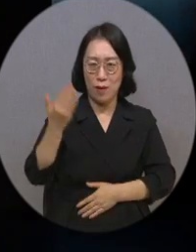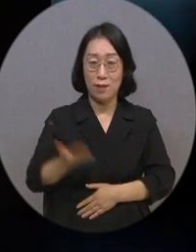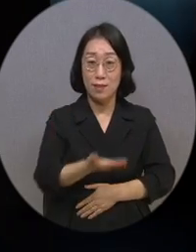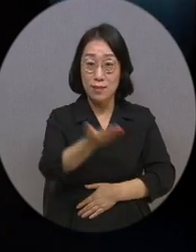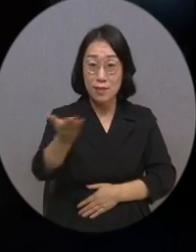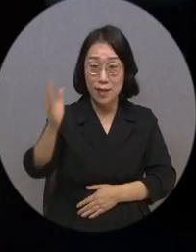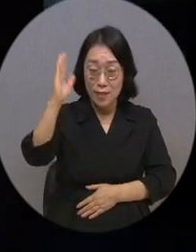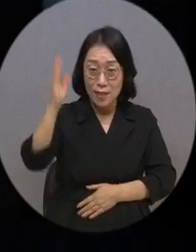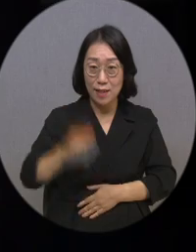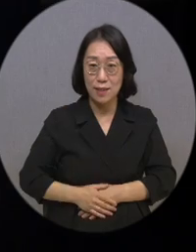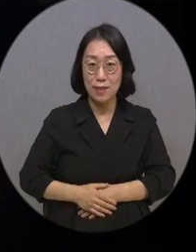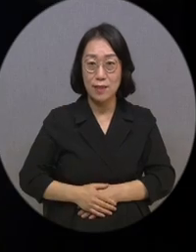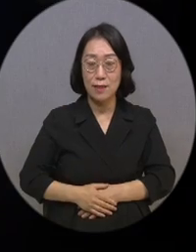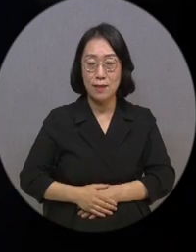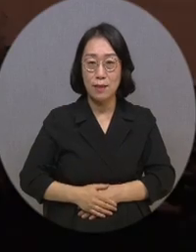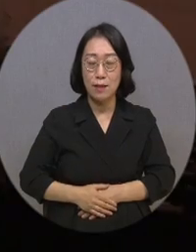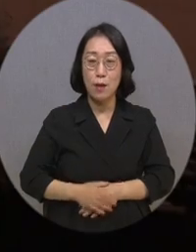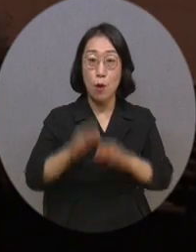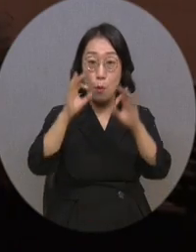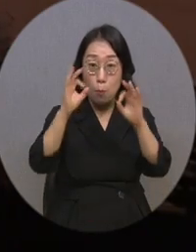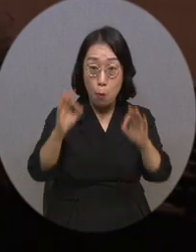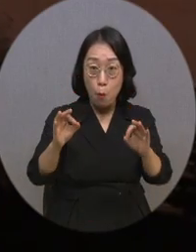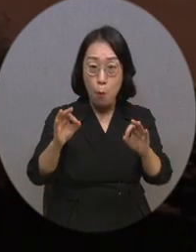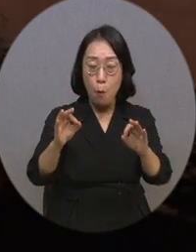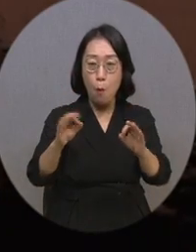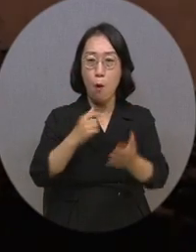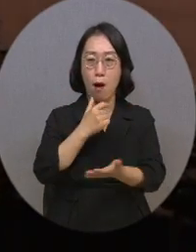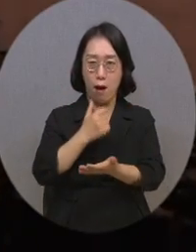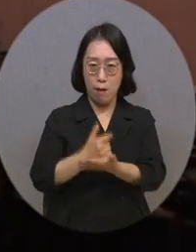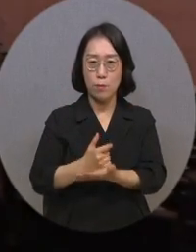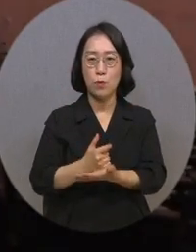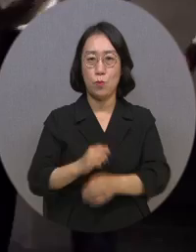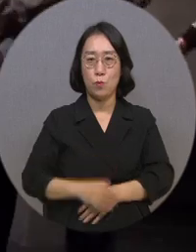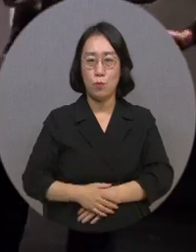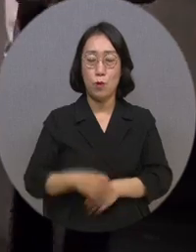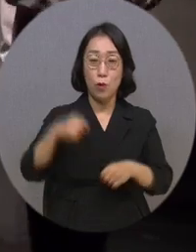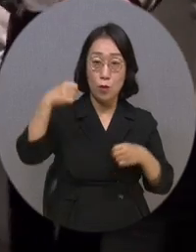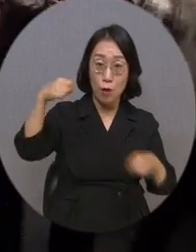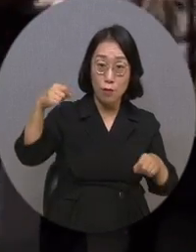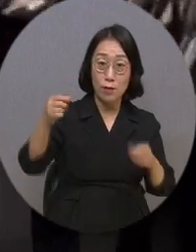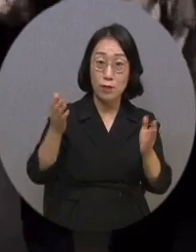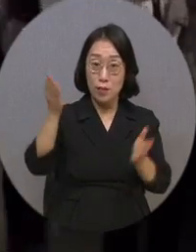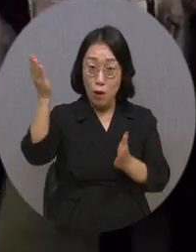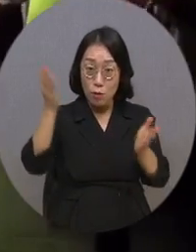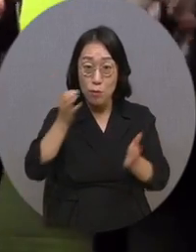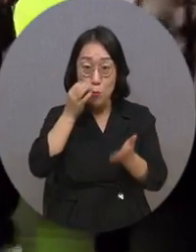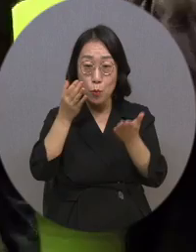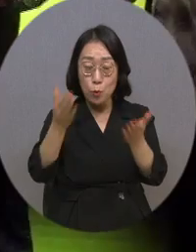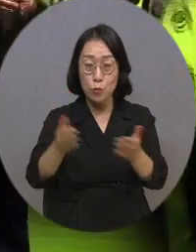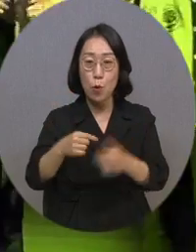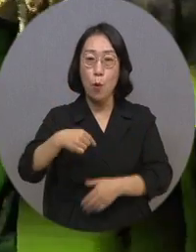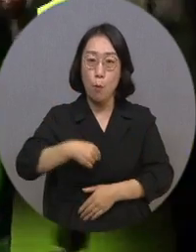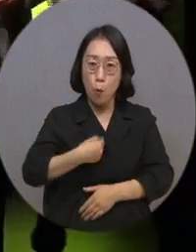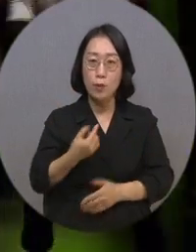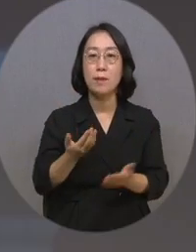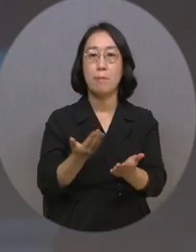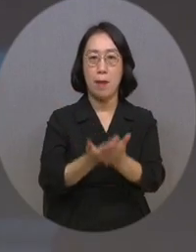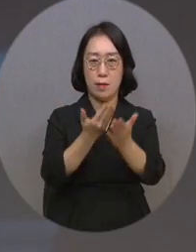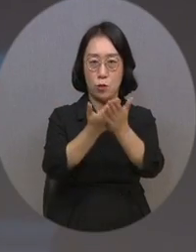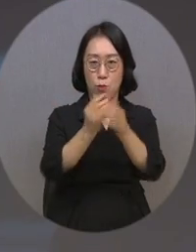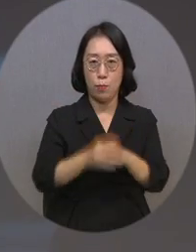이야기는 관객의 마음을 사로잡기에 충분했습니다. 연극을 통한 발달 장애인 당사자의 자기